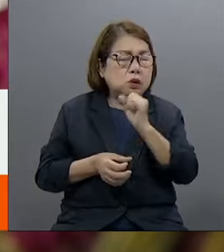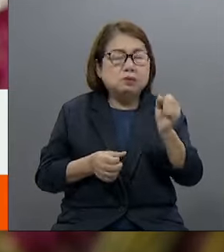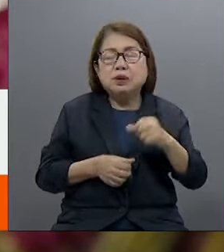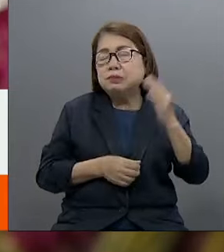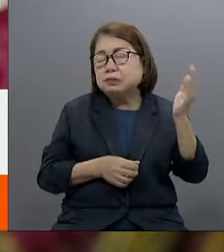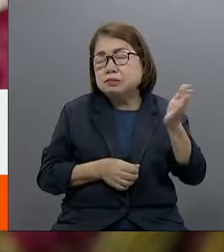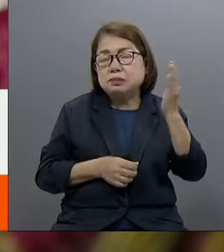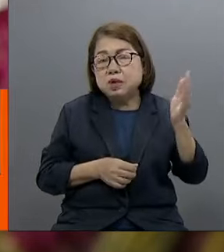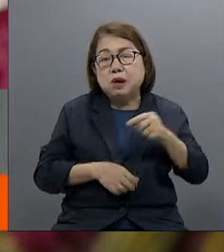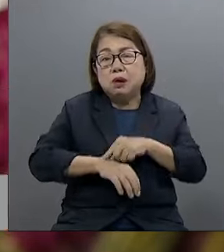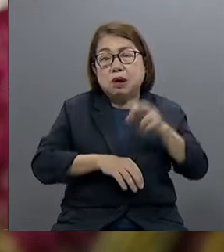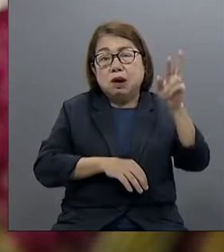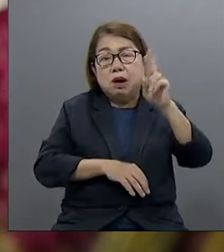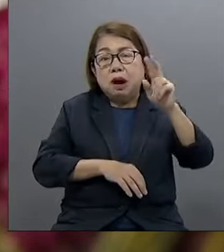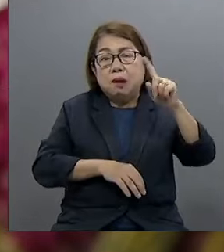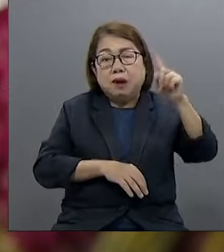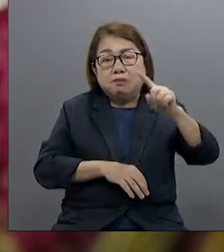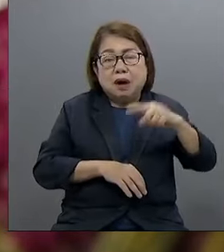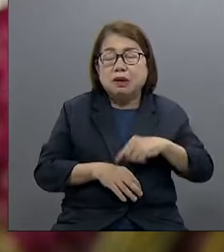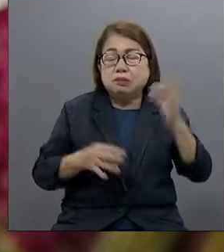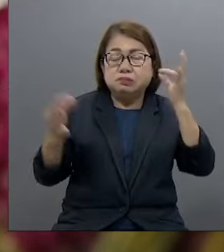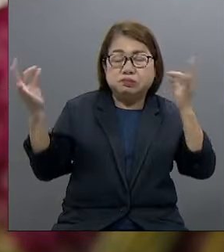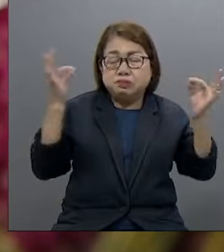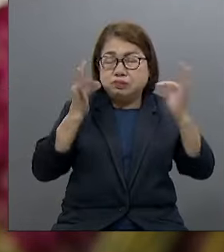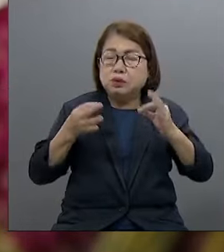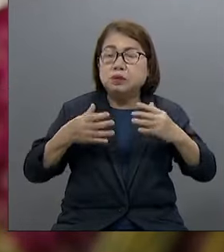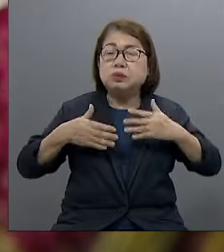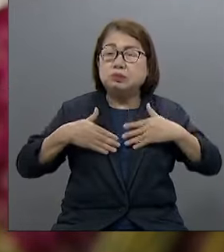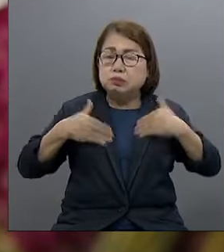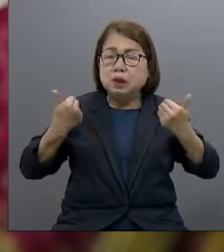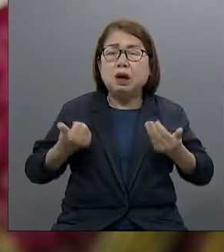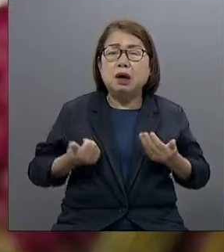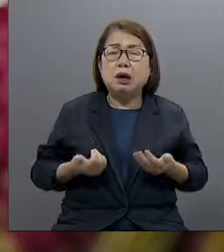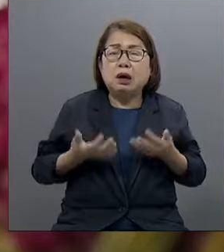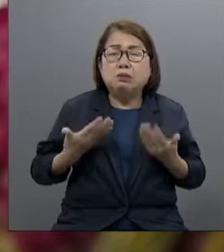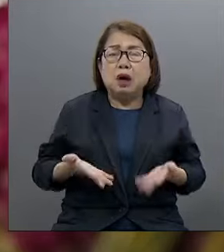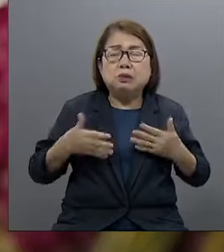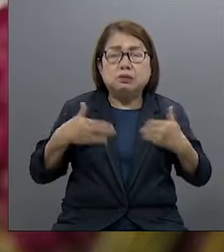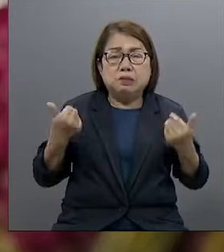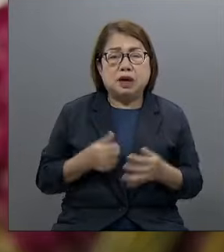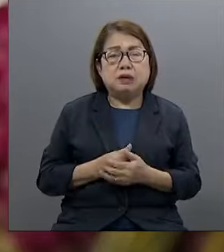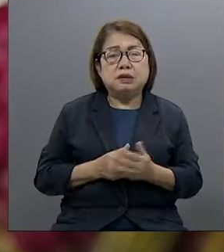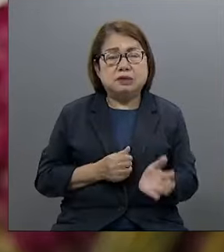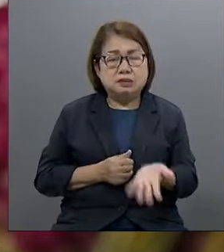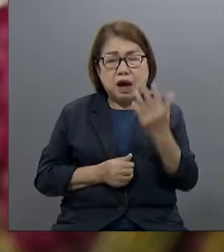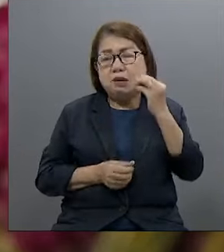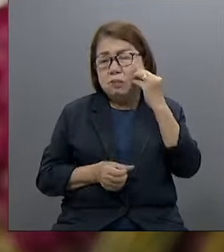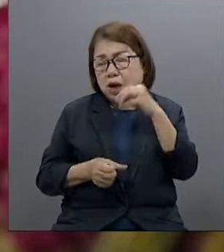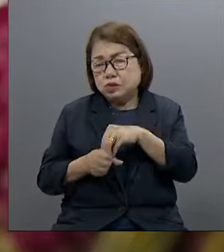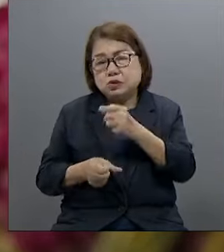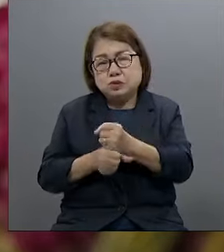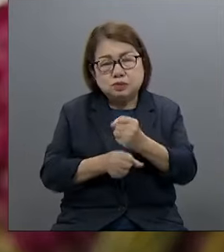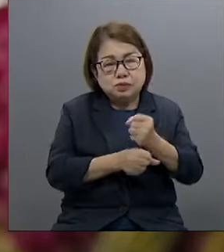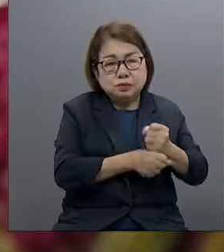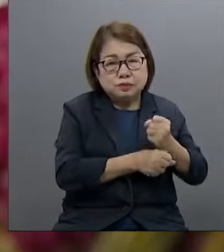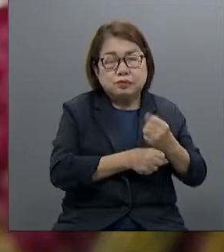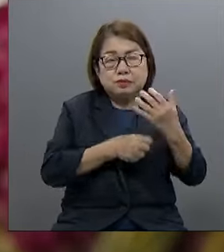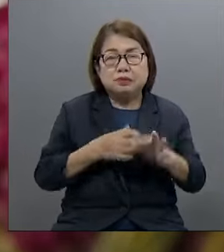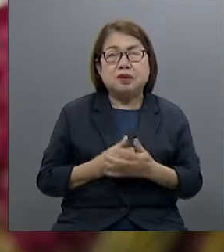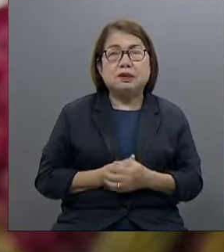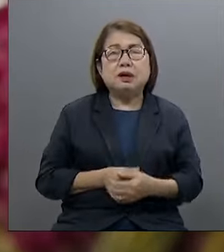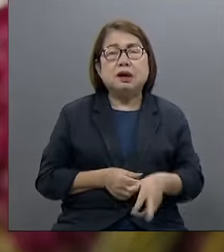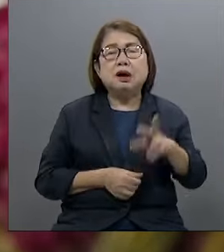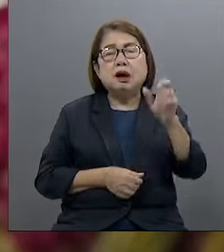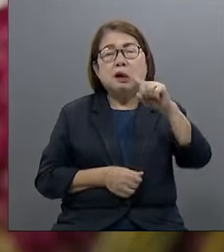งบ่ายๆยิ่งฟังไปเรื่อยๆมันก็เพลินดีอ่ะนะเพราะเช้าเราต้องทำงานบ้านโอ้โหที่เราเห็นรถ